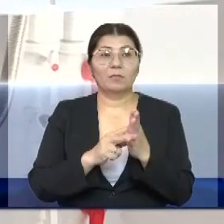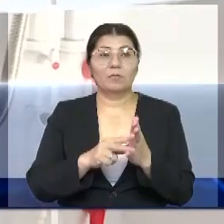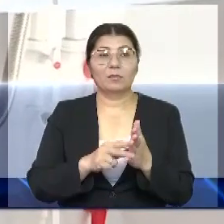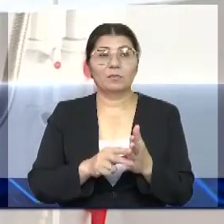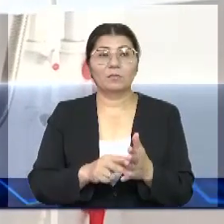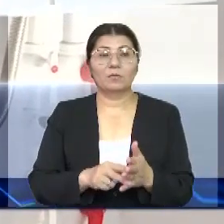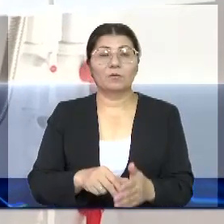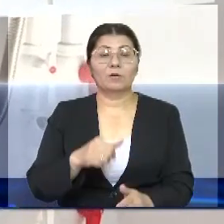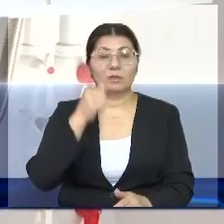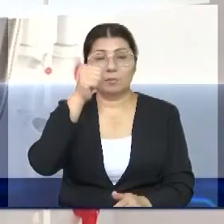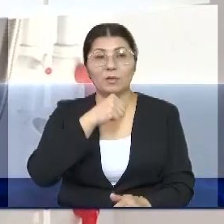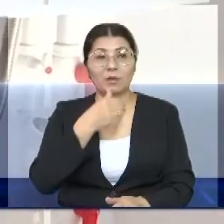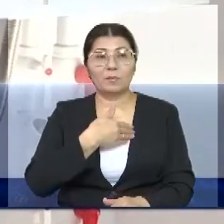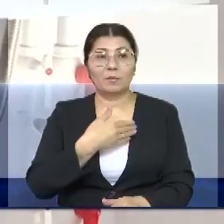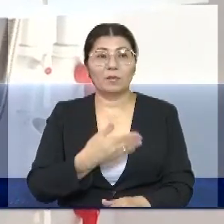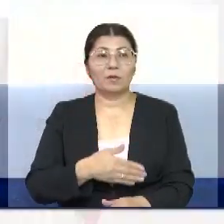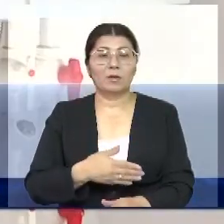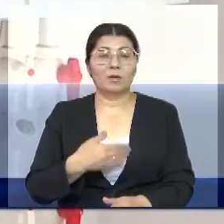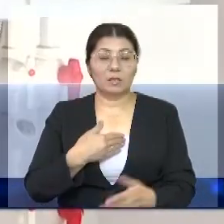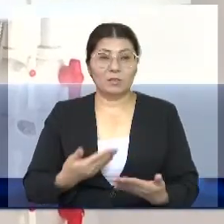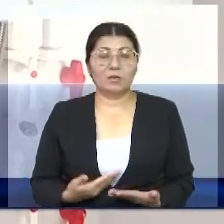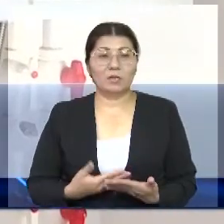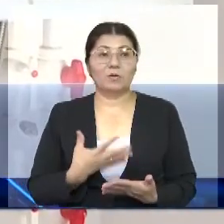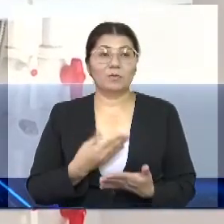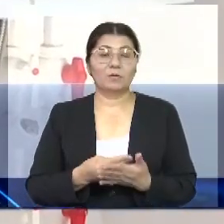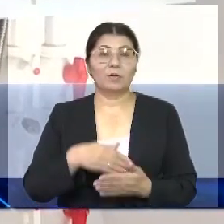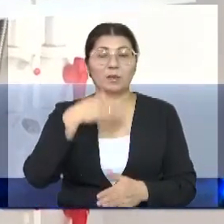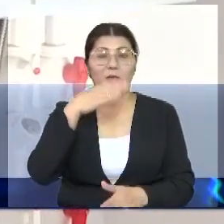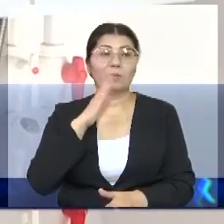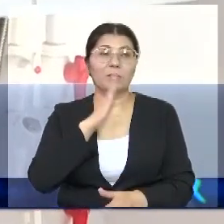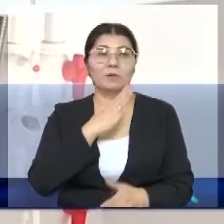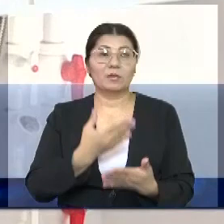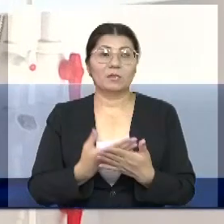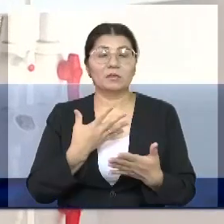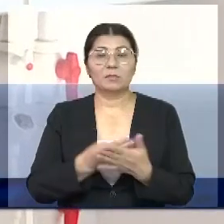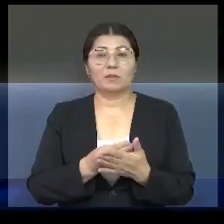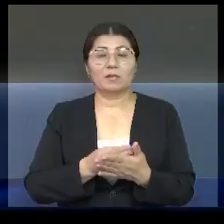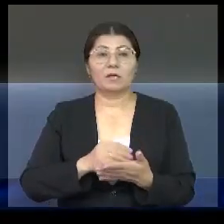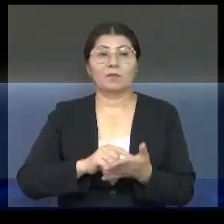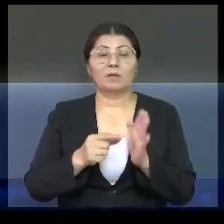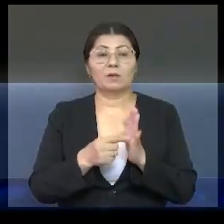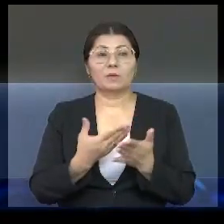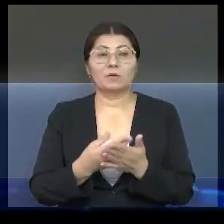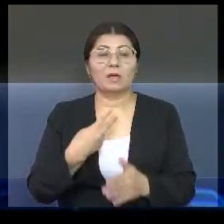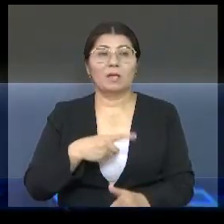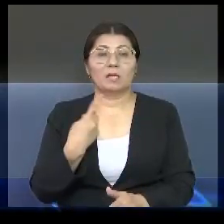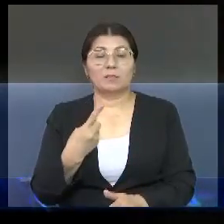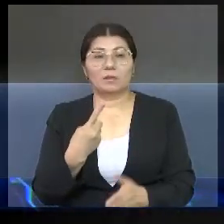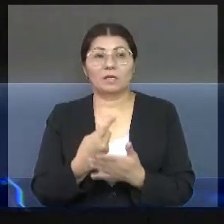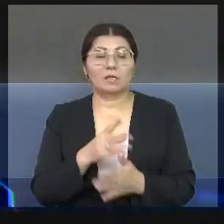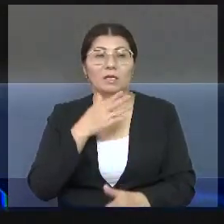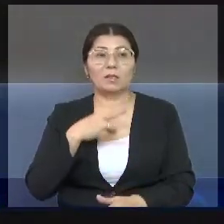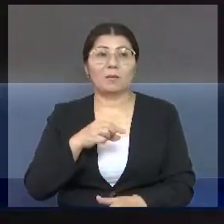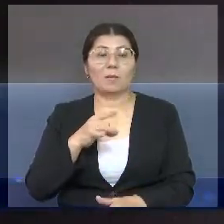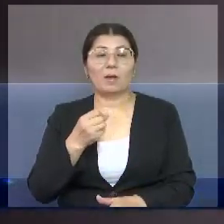а 8 лет мы у моих родителей. Теперь своя квартира, да, вот теперь свой дом. А 21-летняя Мария Денисова теперь будет